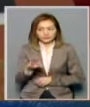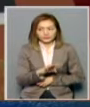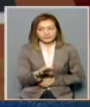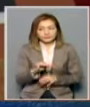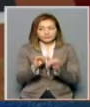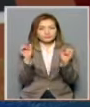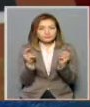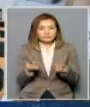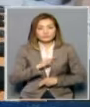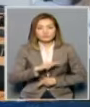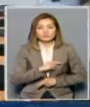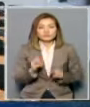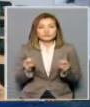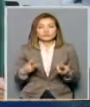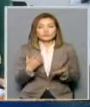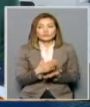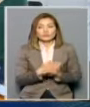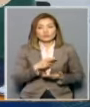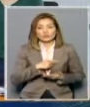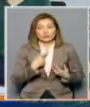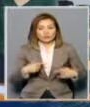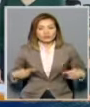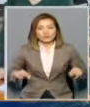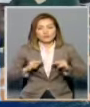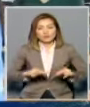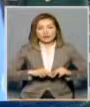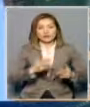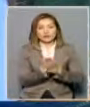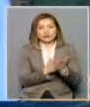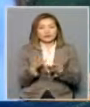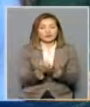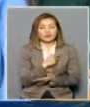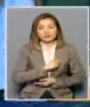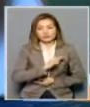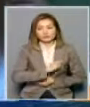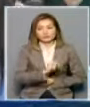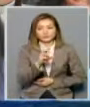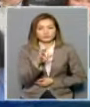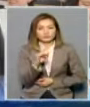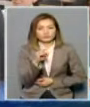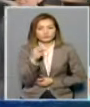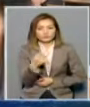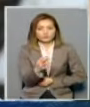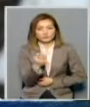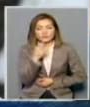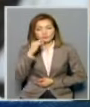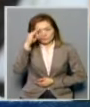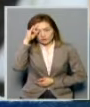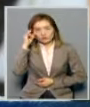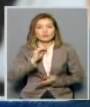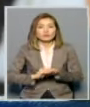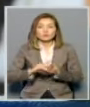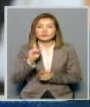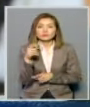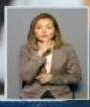ғылымын дамытуға сіңірген еңбегі үшін, ерен еңбегі үшін, педагогикалық қызметтегі табыстары үшін Ыбырай Алтынсарин медальдарымен, Қазақстан ағарту ісінің